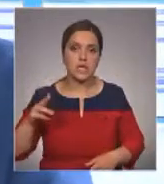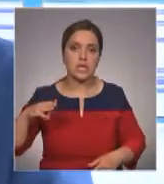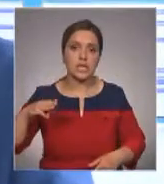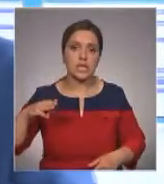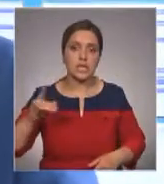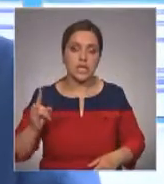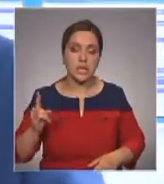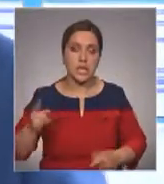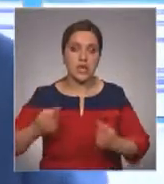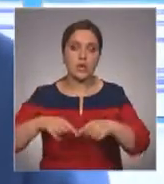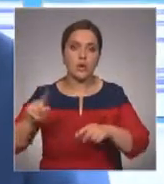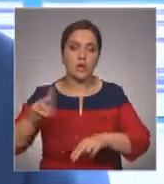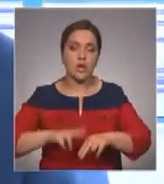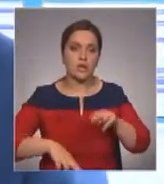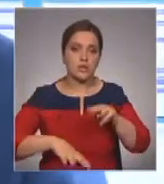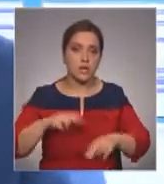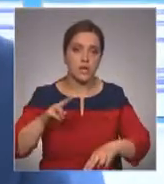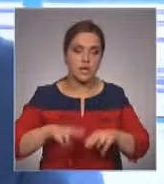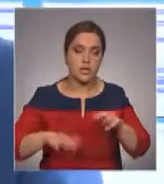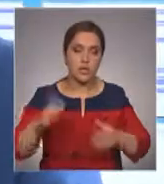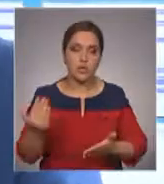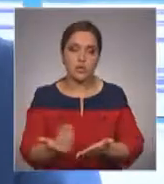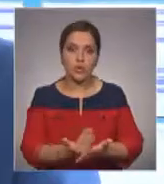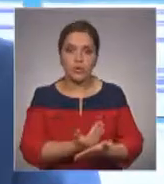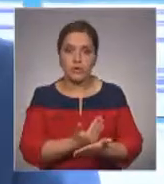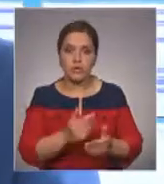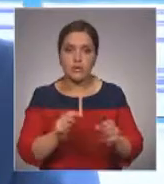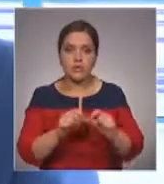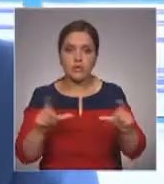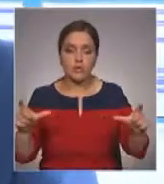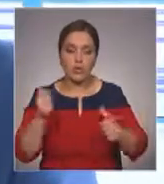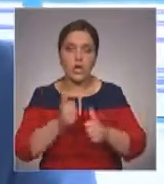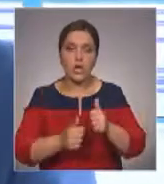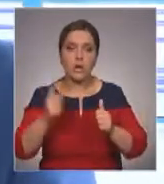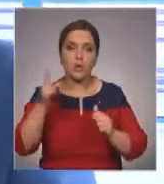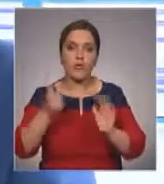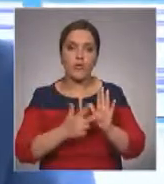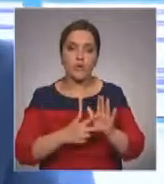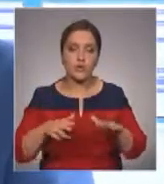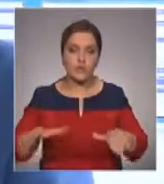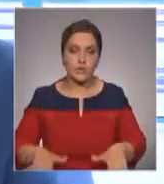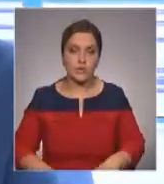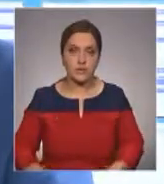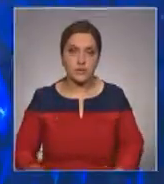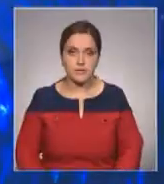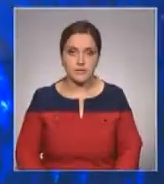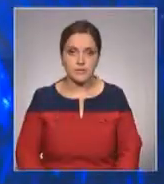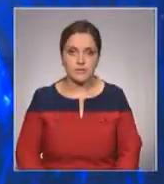Сейчас там ведутся строительство новых школ, каждый на 108 мест.